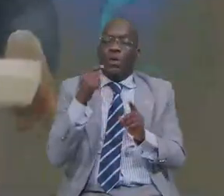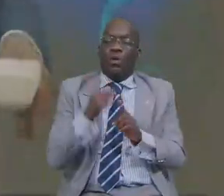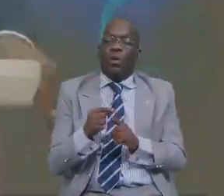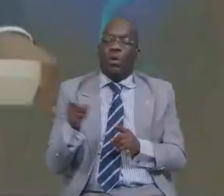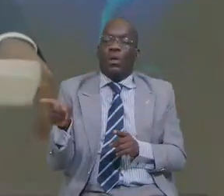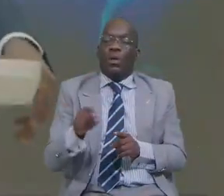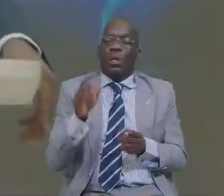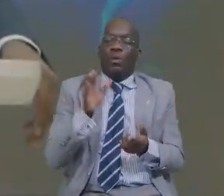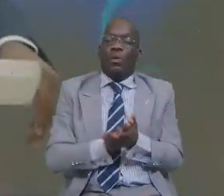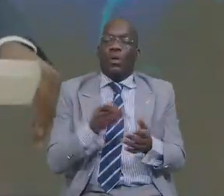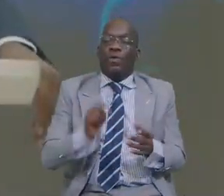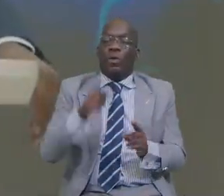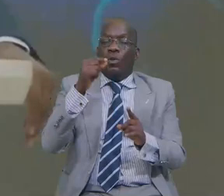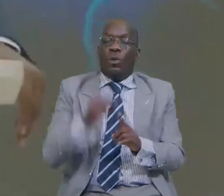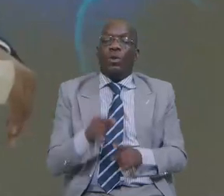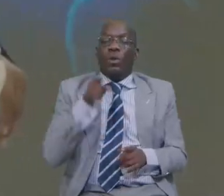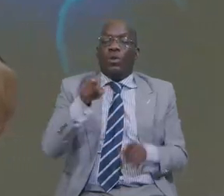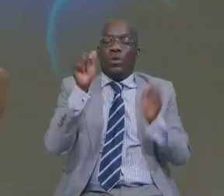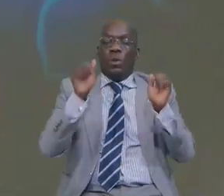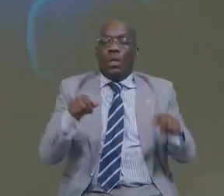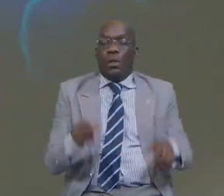Tu peux.